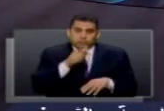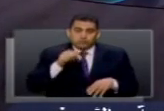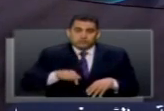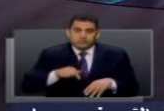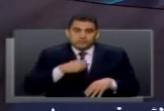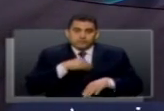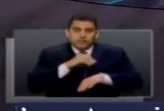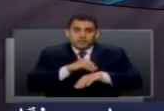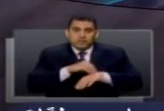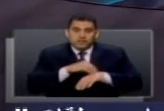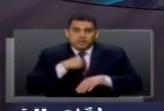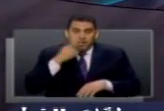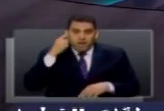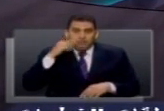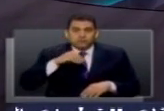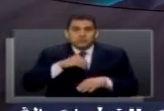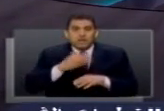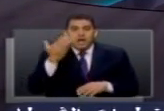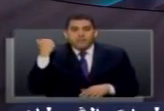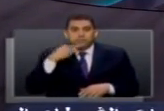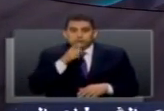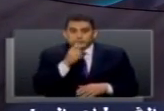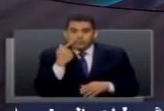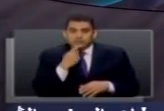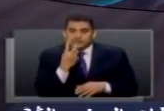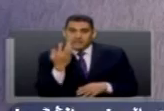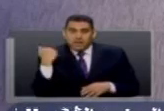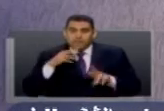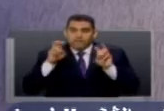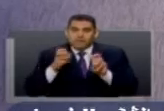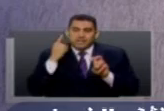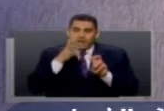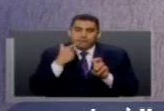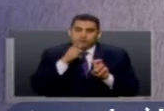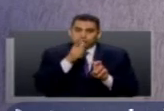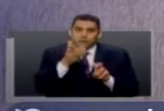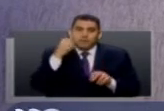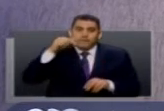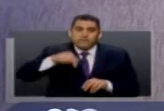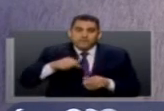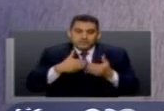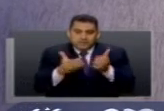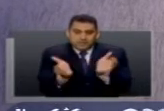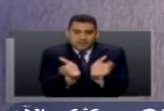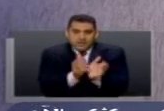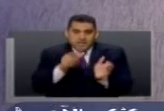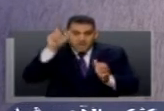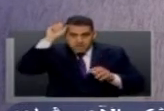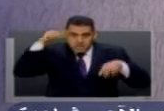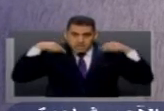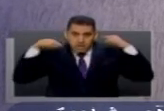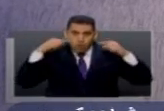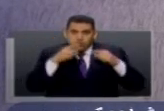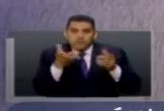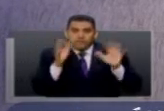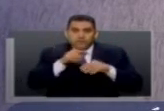خلاف ذلك ويؤكد الذي كنت اقوله قبل قليل وقبل الفاصل ان هناك قبائل غيرهم من اليهود ايضا